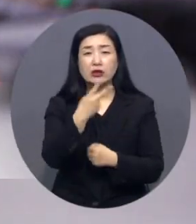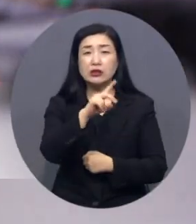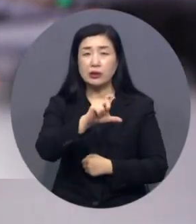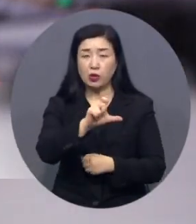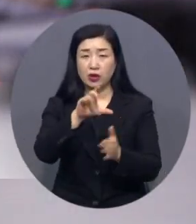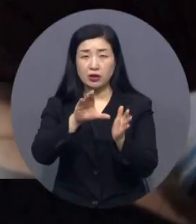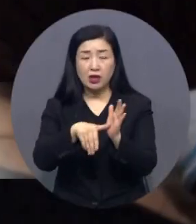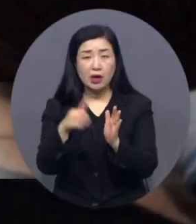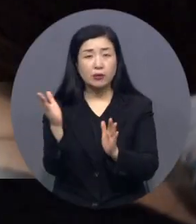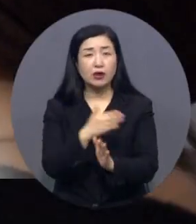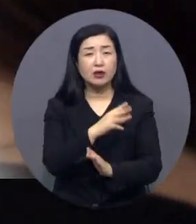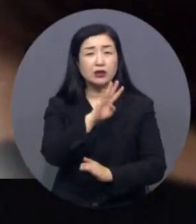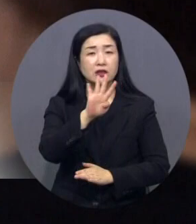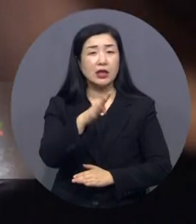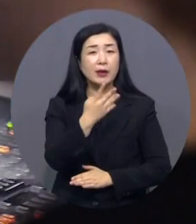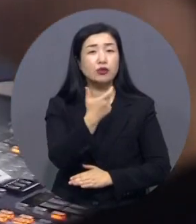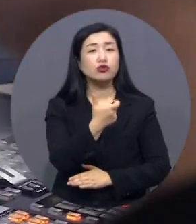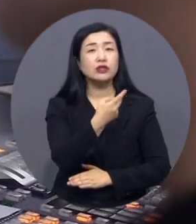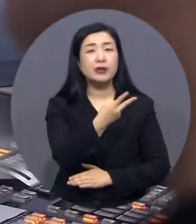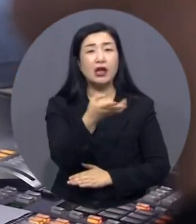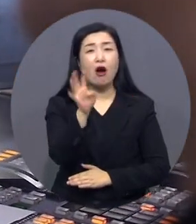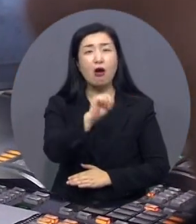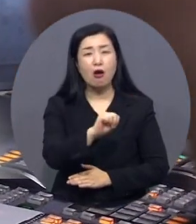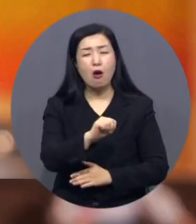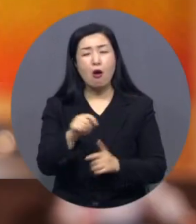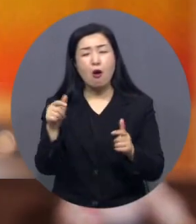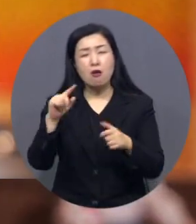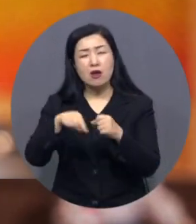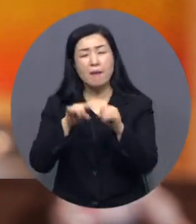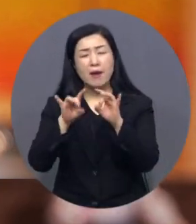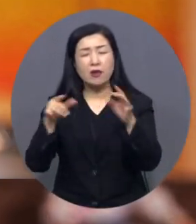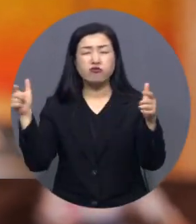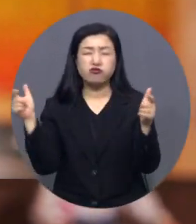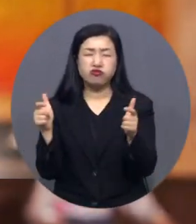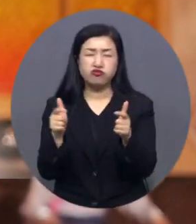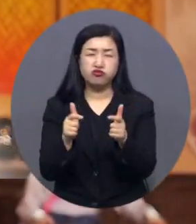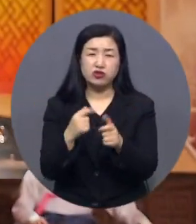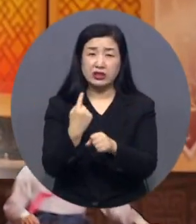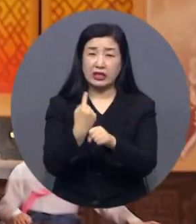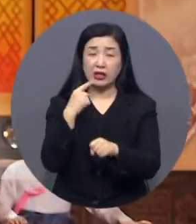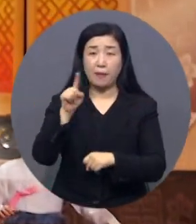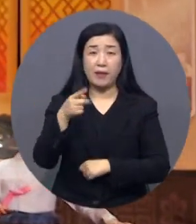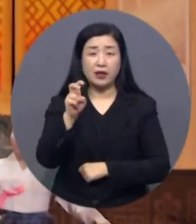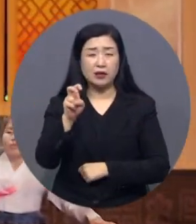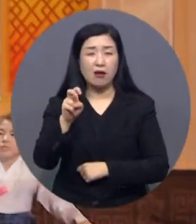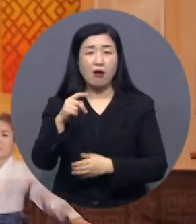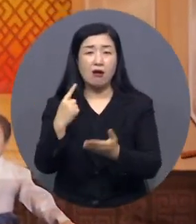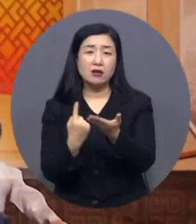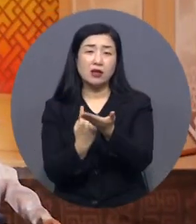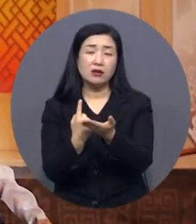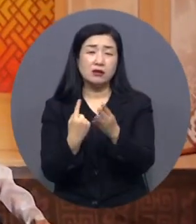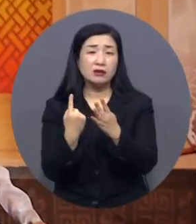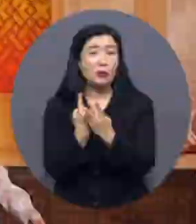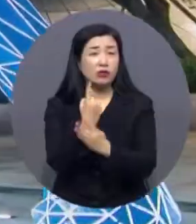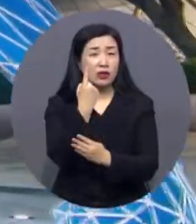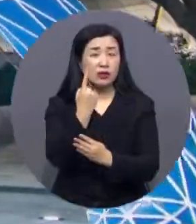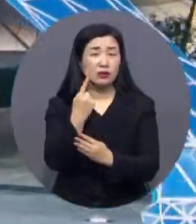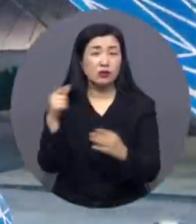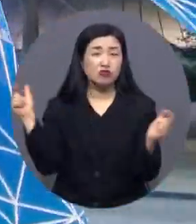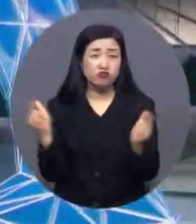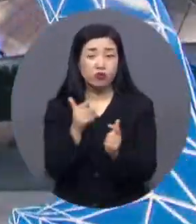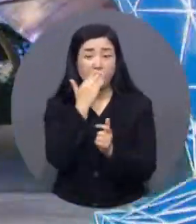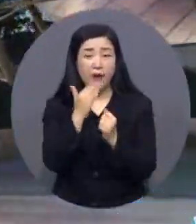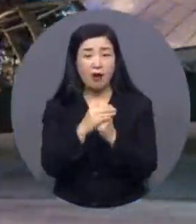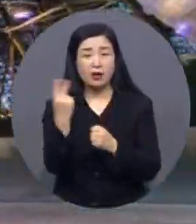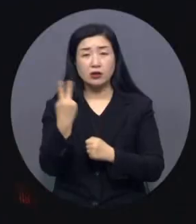2015년 462억 원에서 해마다 감소해 지난해 120억 원으로 4분의 1 토막이 났습니다.